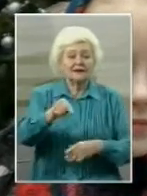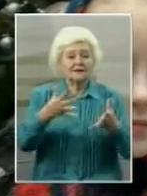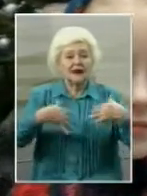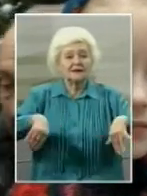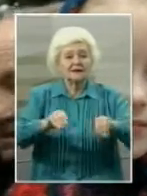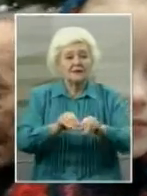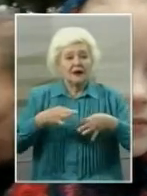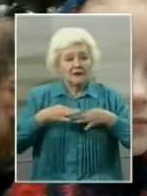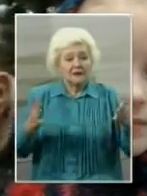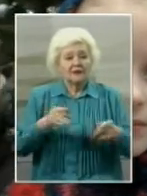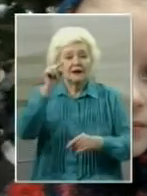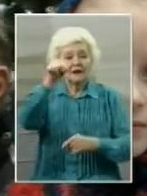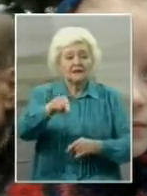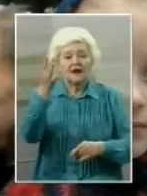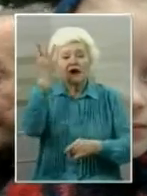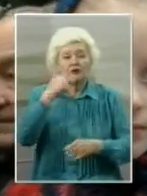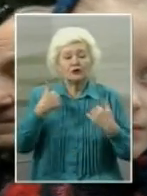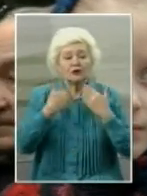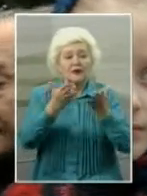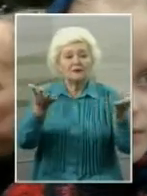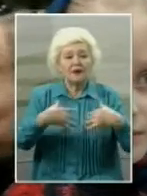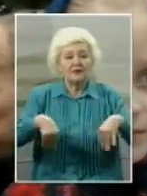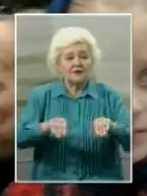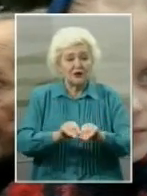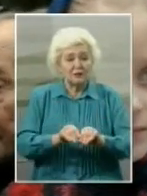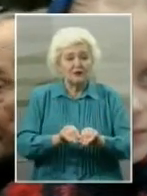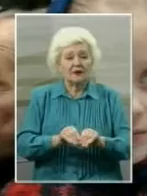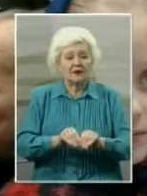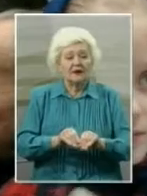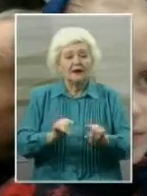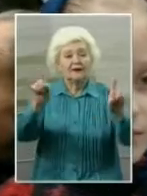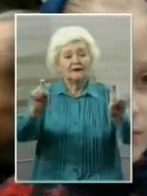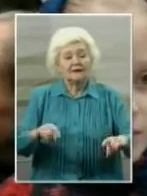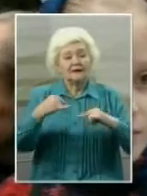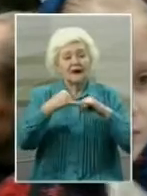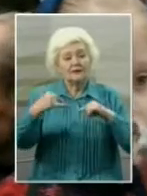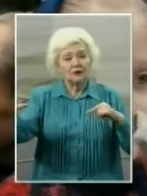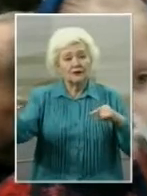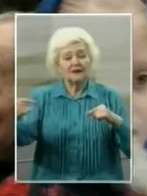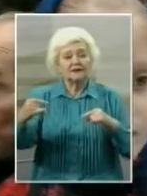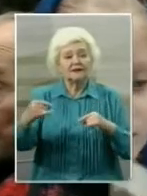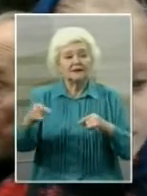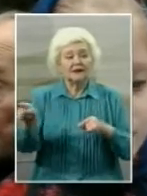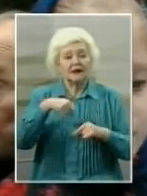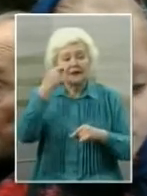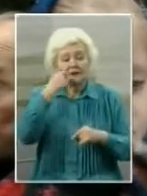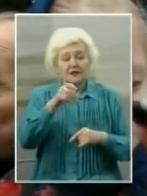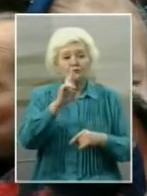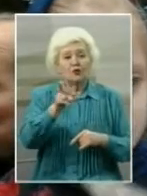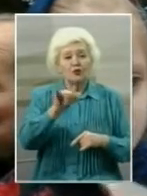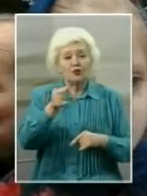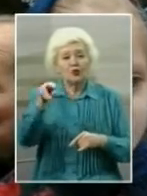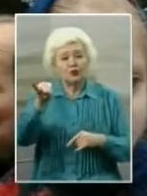Сімейне свято – це коли ми з сім'єю моєю сідаємо за стіл та їмо кутю